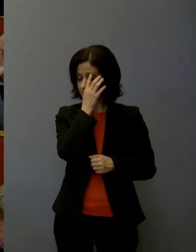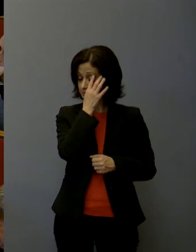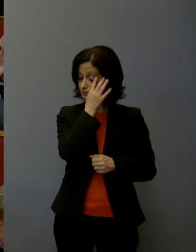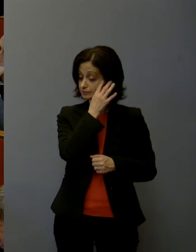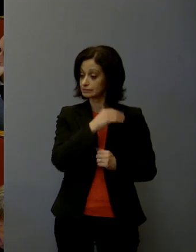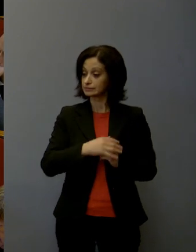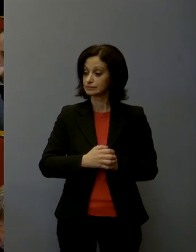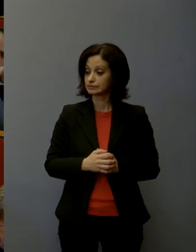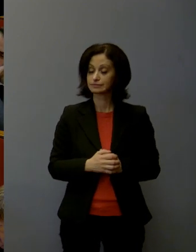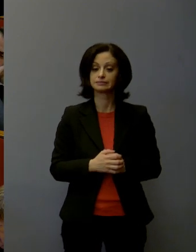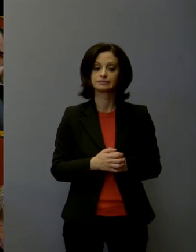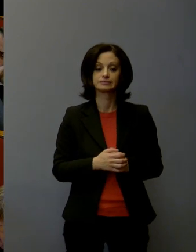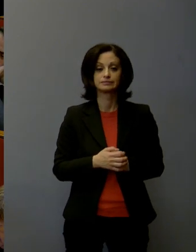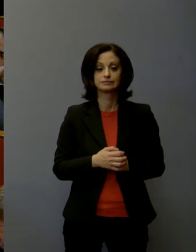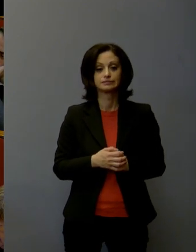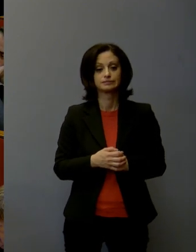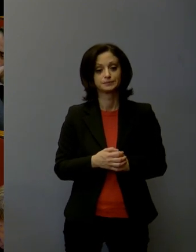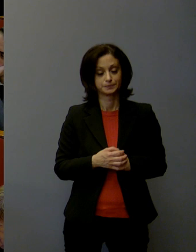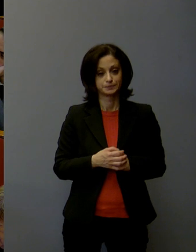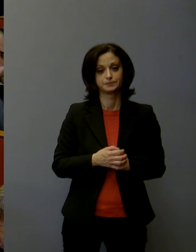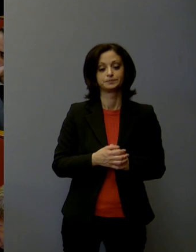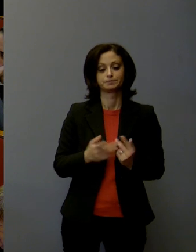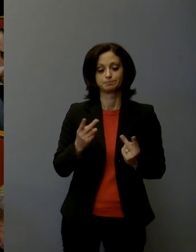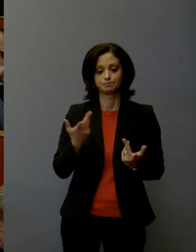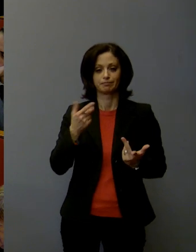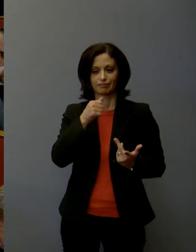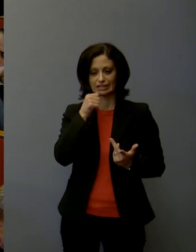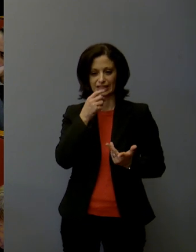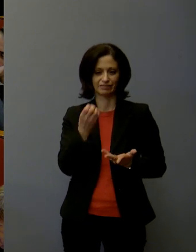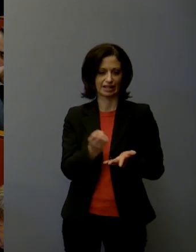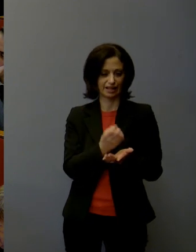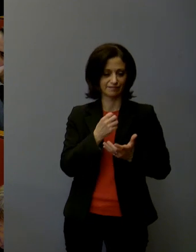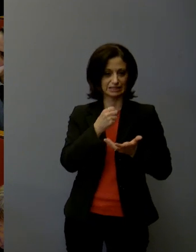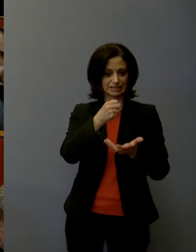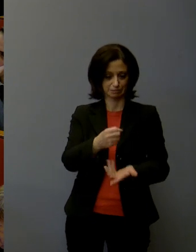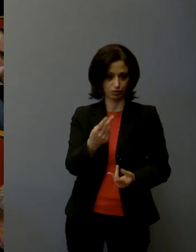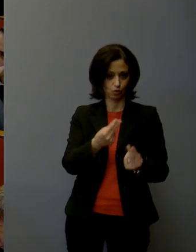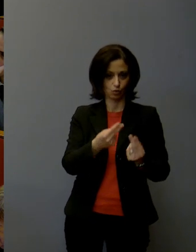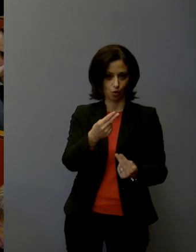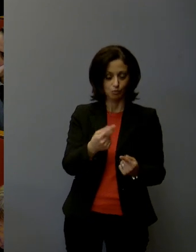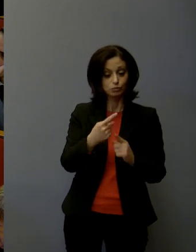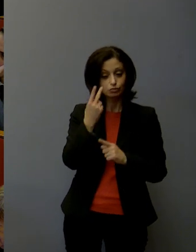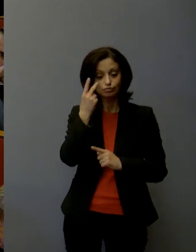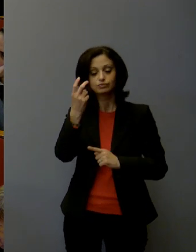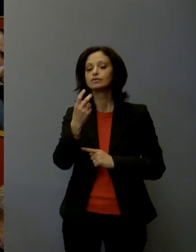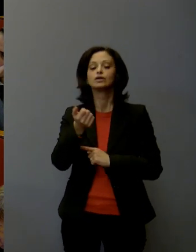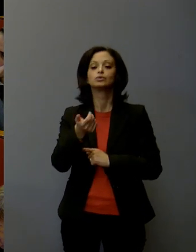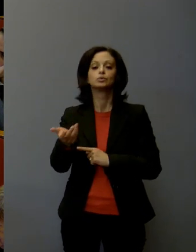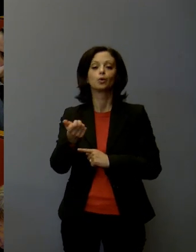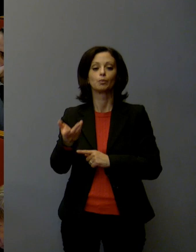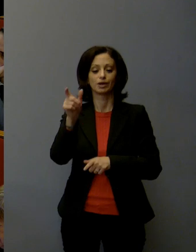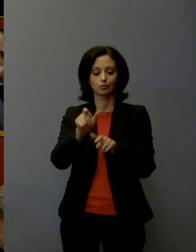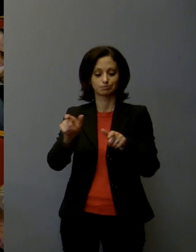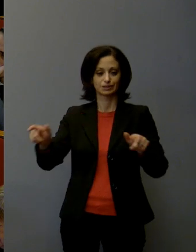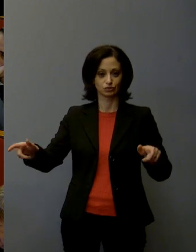c'è necessità di un investimento in termini di risorse economiche e di individuazione anche di un numero di risorse